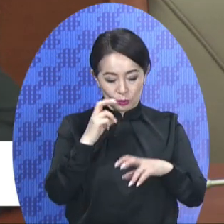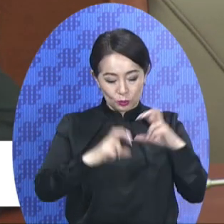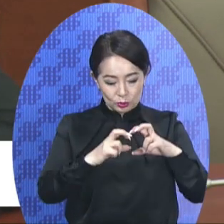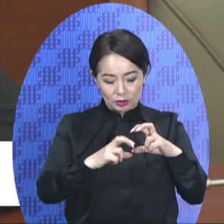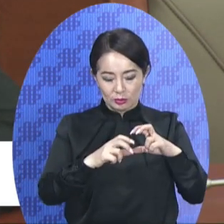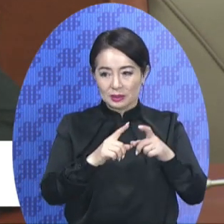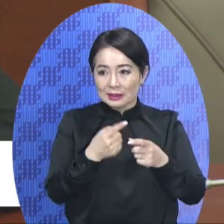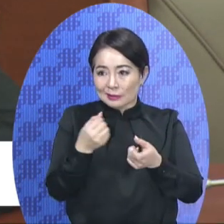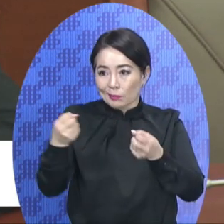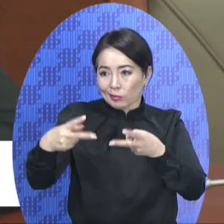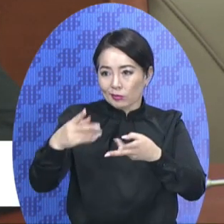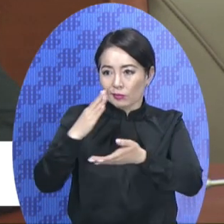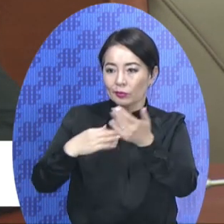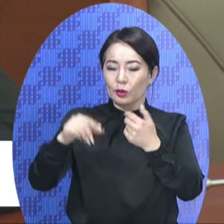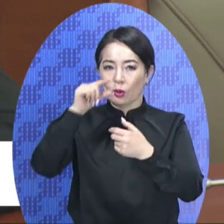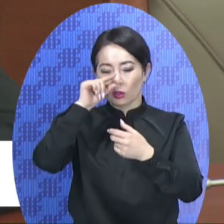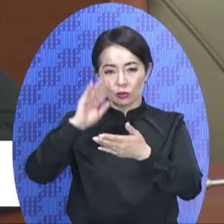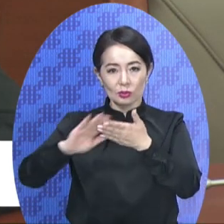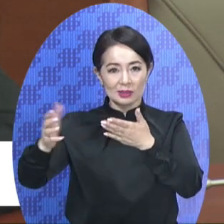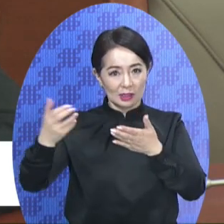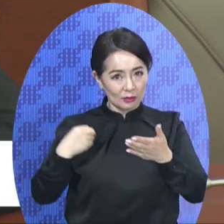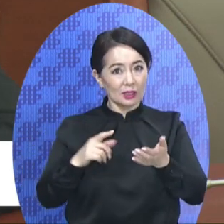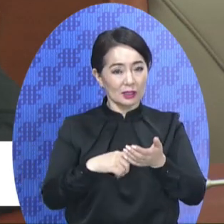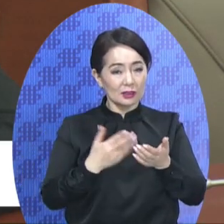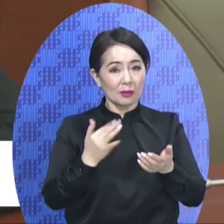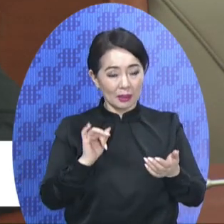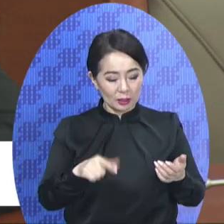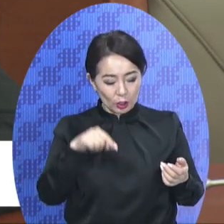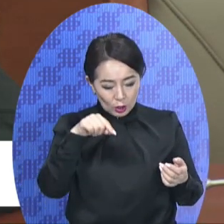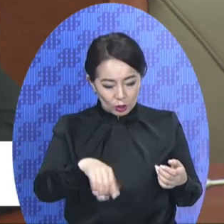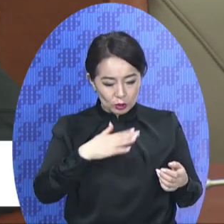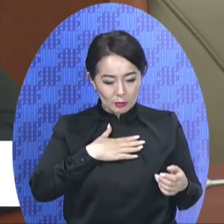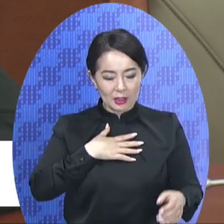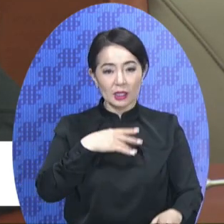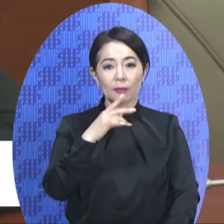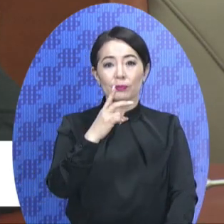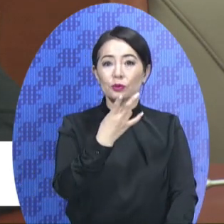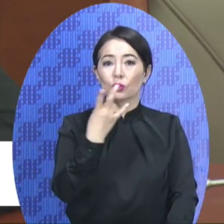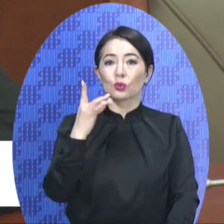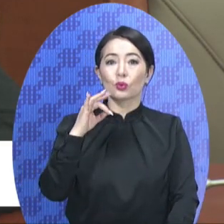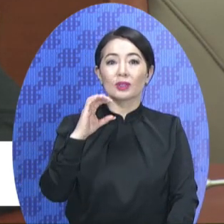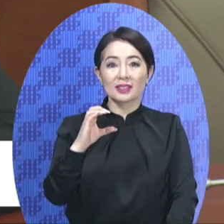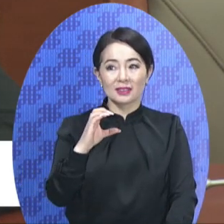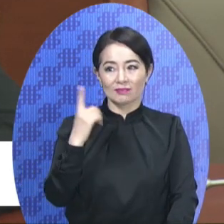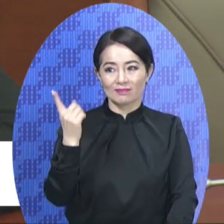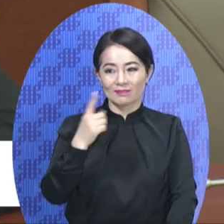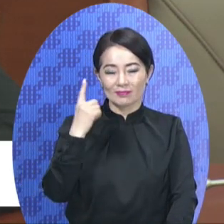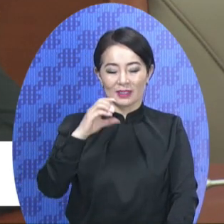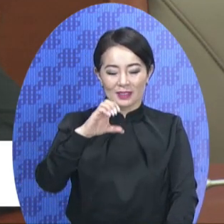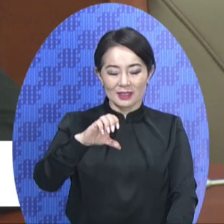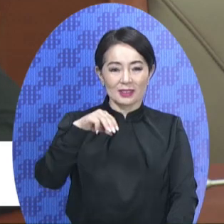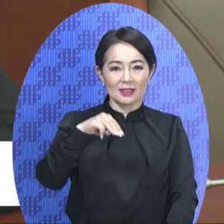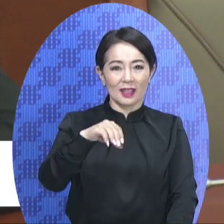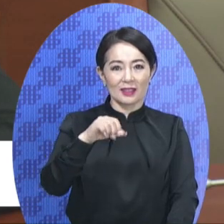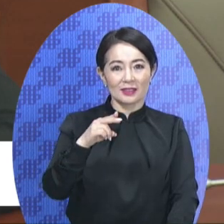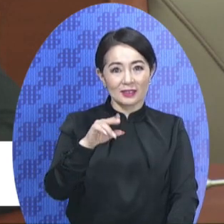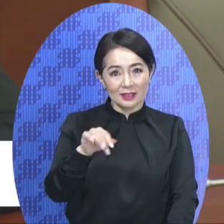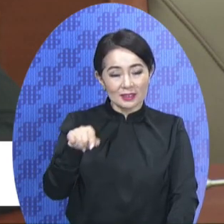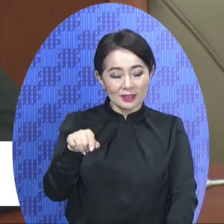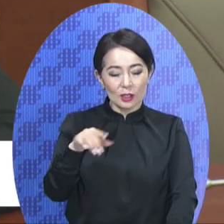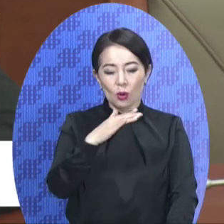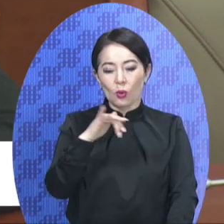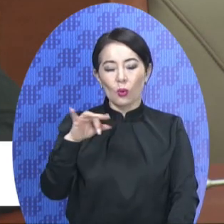импортлох хэрэгцээ үүсдэг. А манай одоогийн байгаа нүүрснээр ажилладаг энэ одоо үндсэндээ